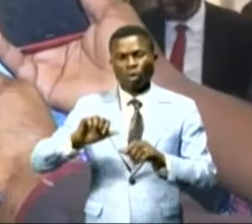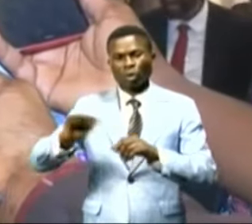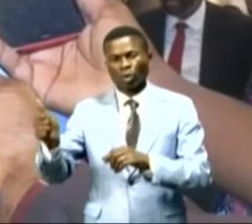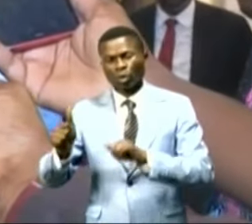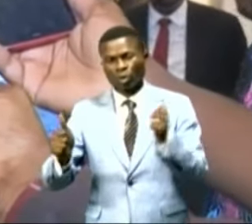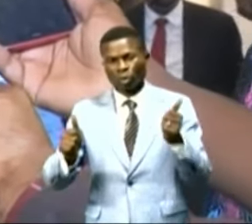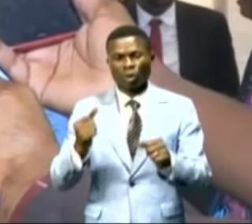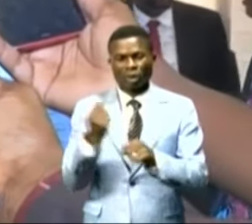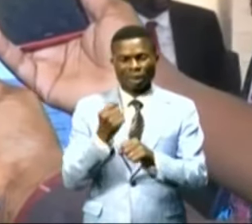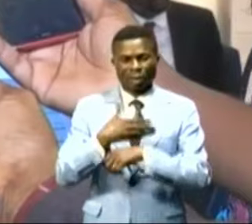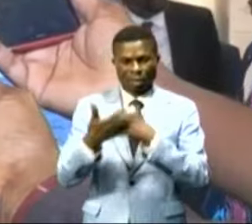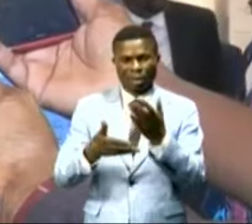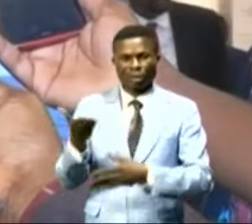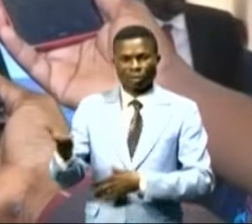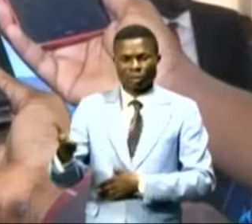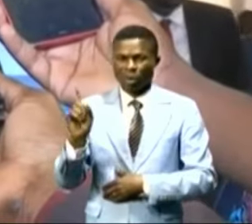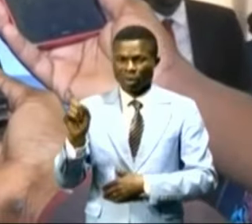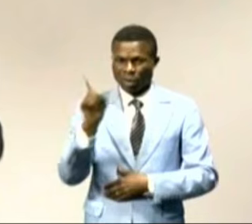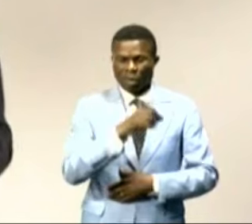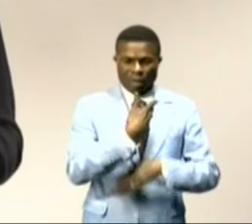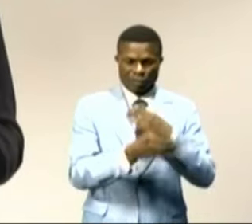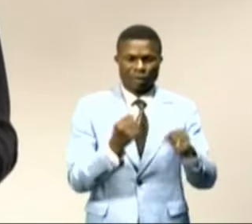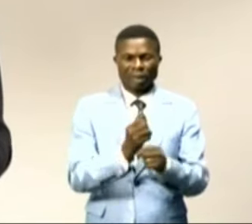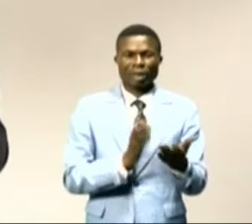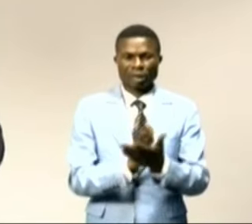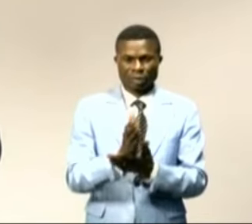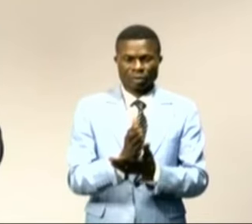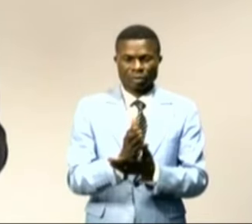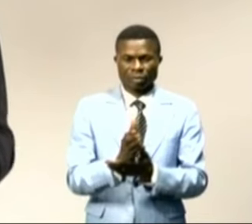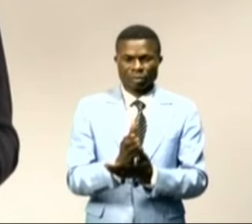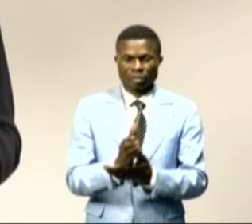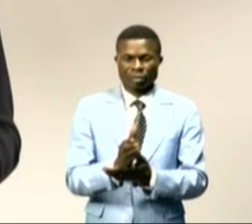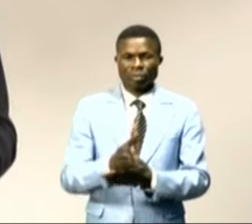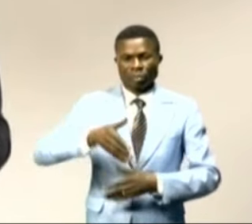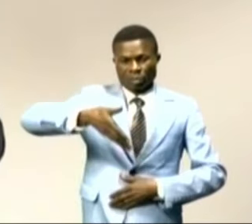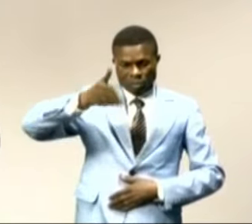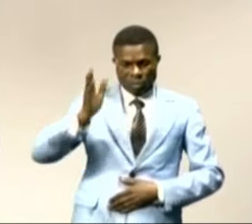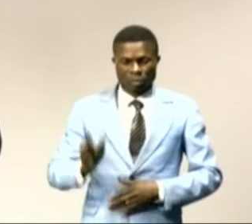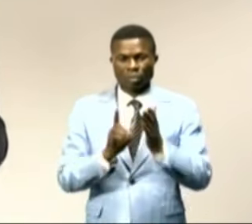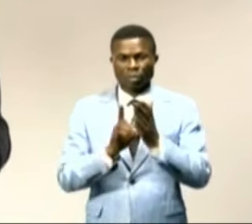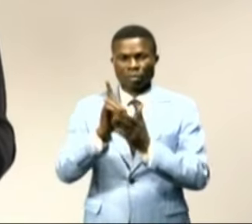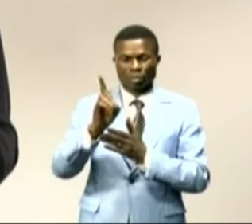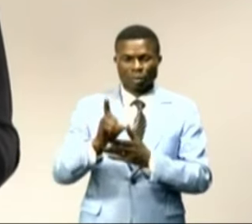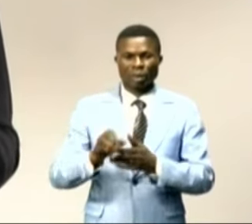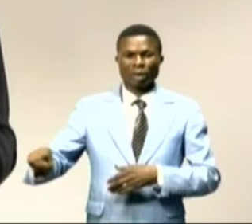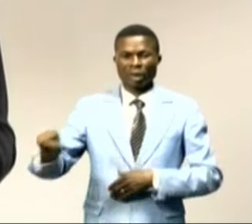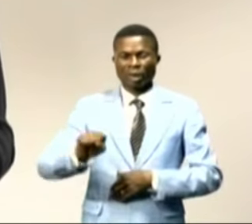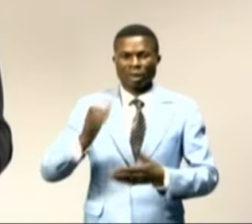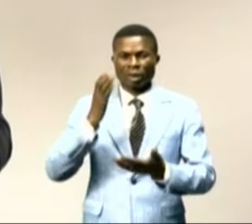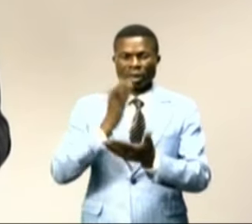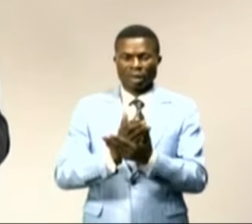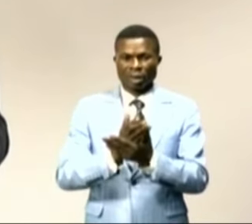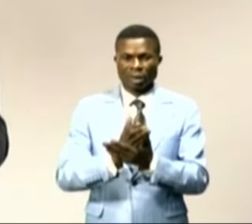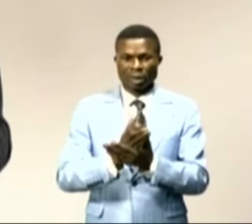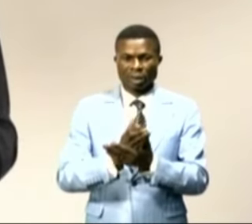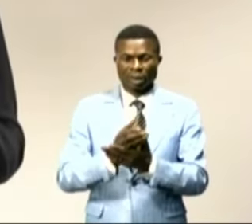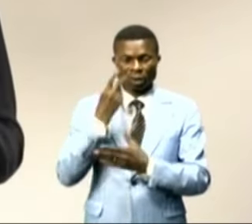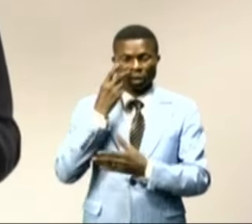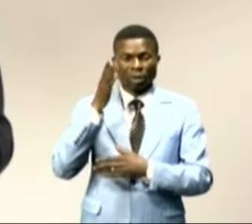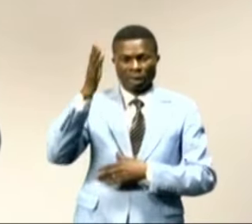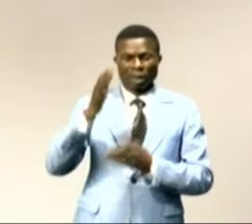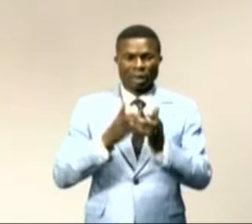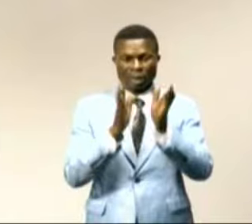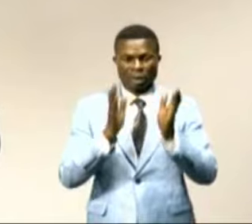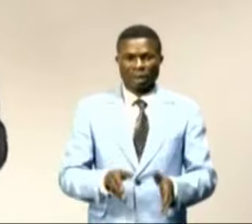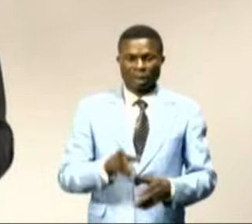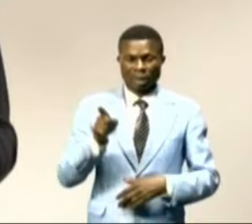jouer également. Que chacun joue sa partition. Mangueye Dia, spécialiste en développement du secteur privé et task team, leader du